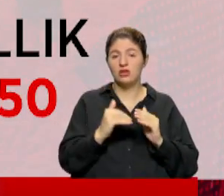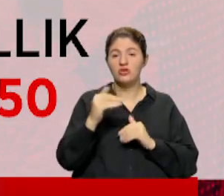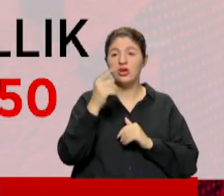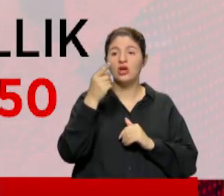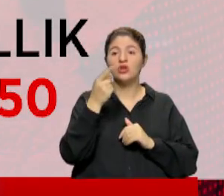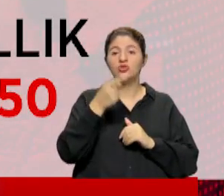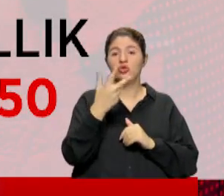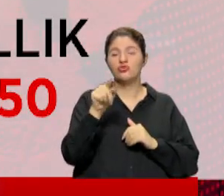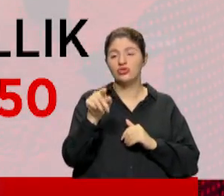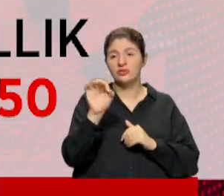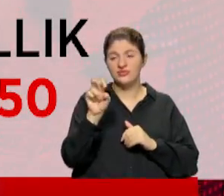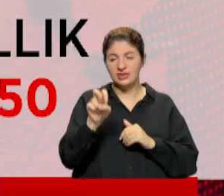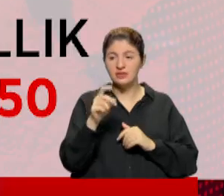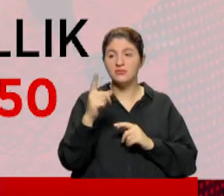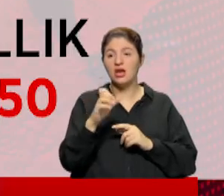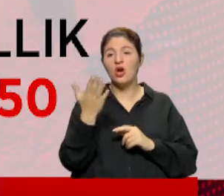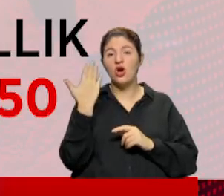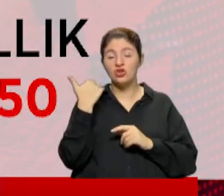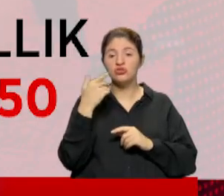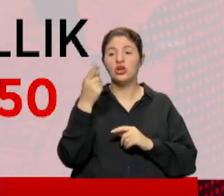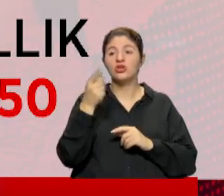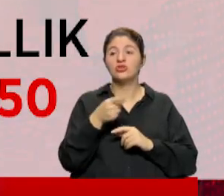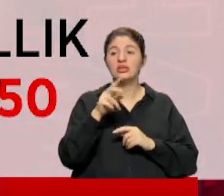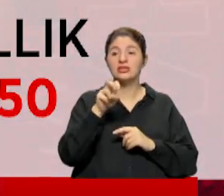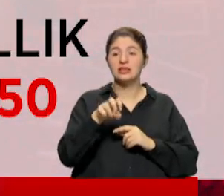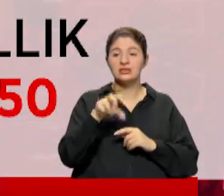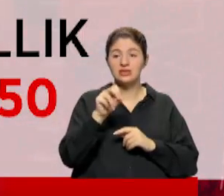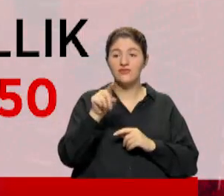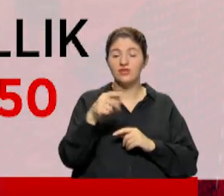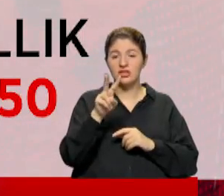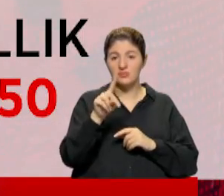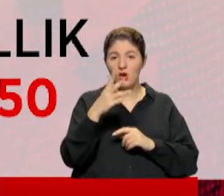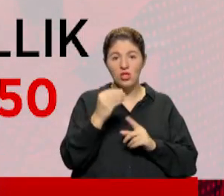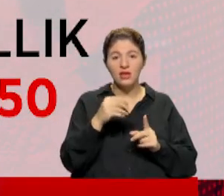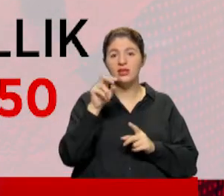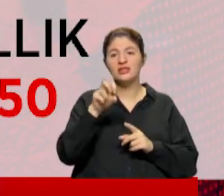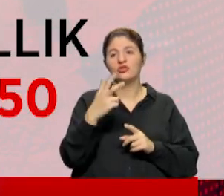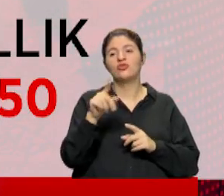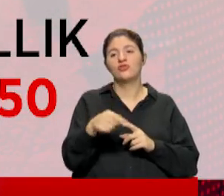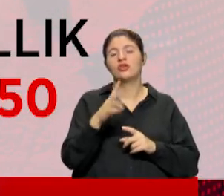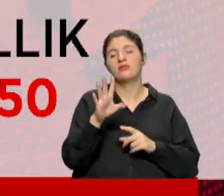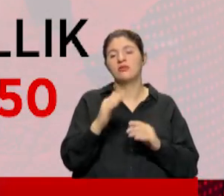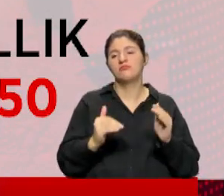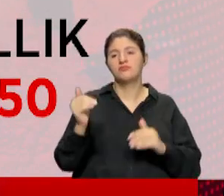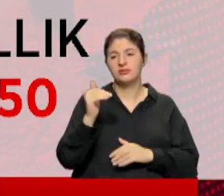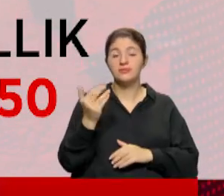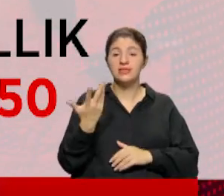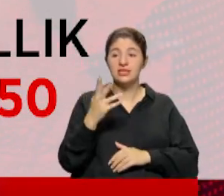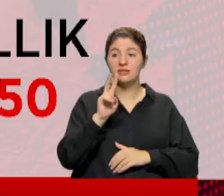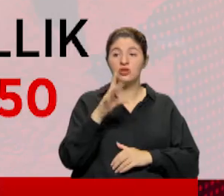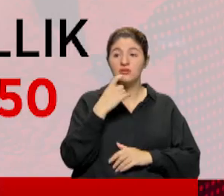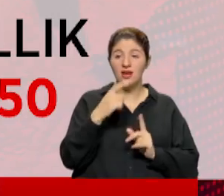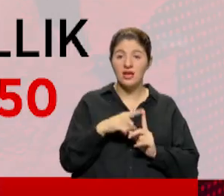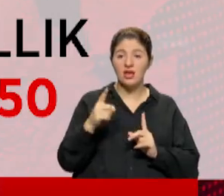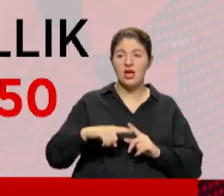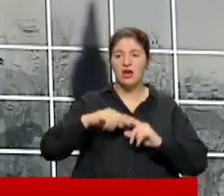olurken geçen ay % vir2 olan yıllık enflasyon da % 3,5'' çıktı 24